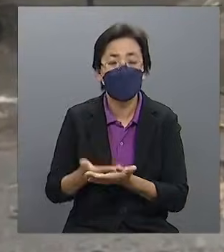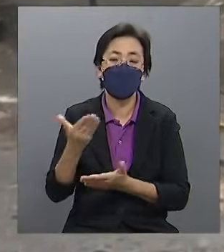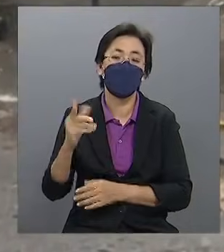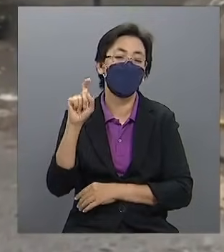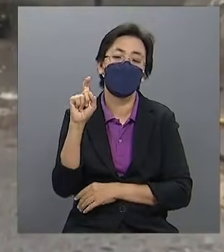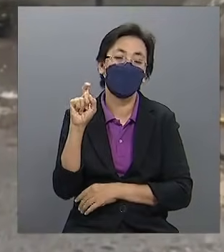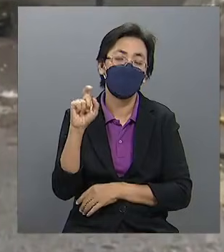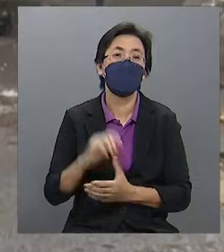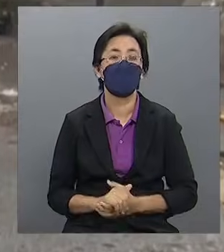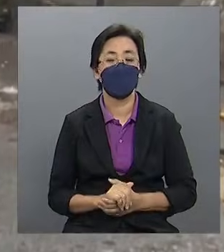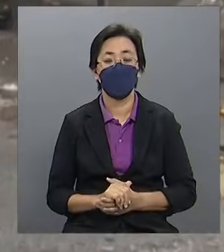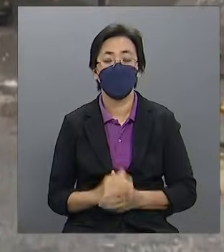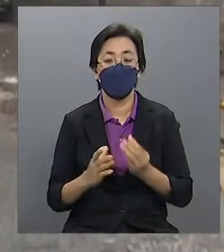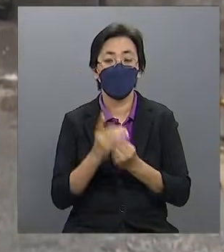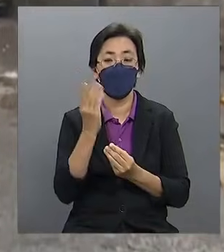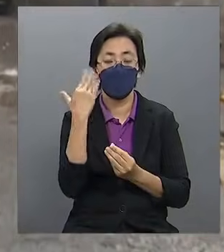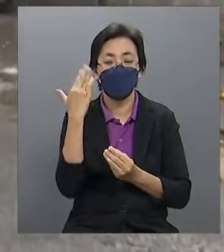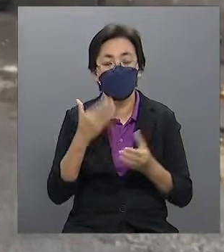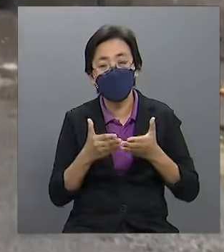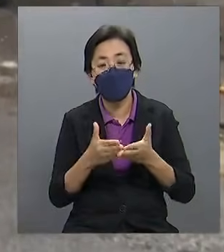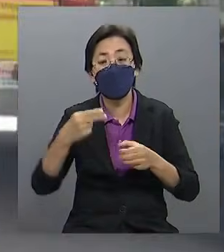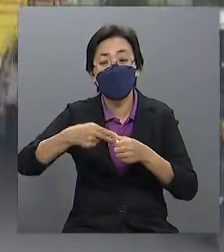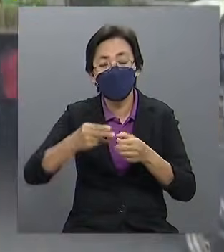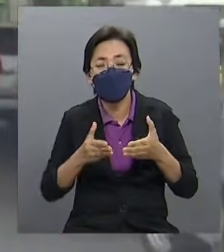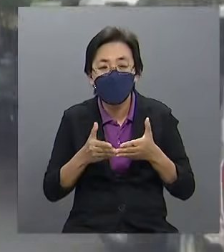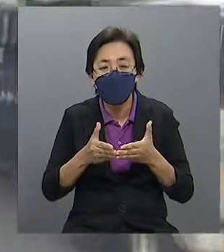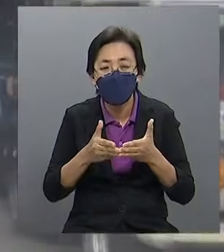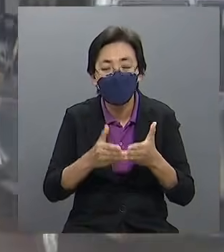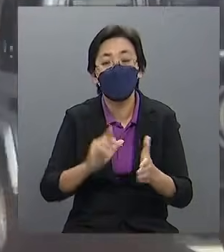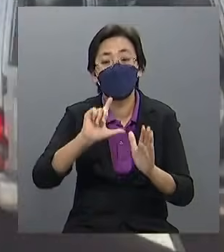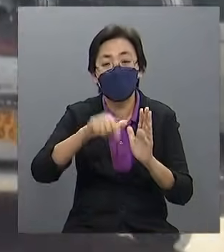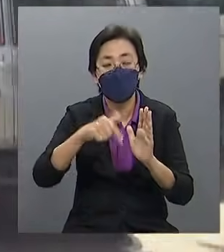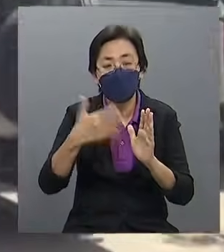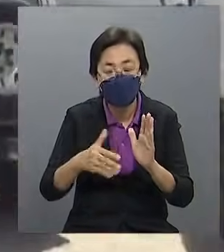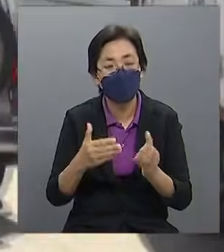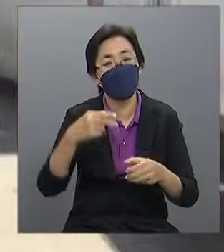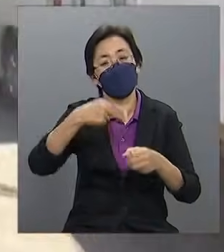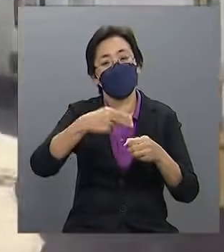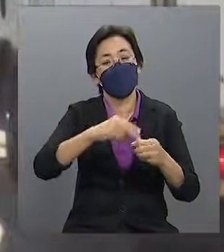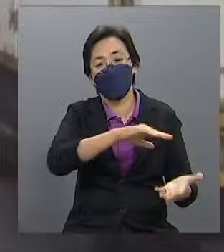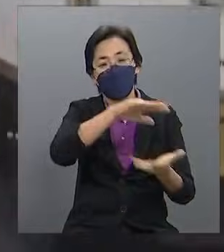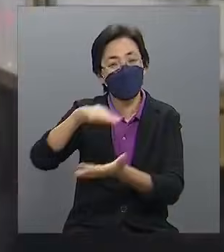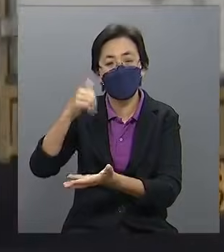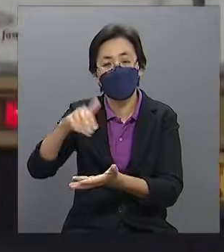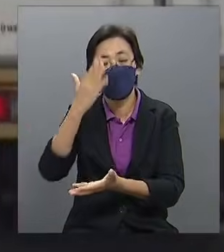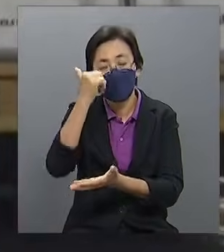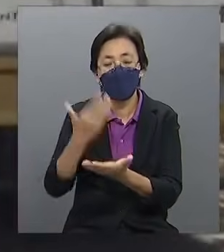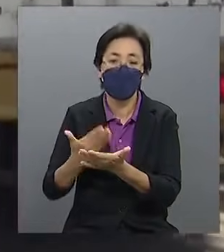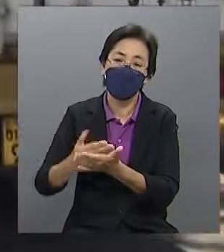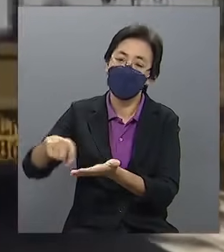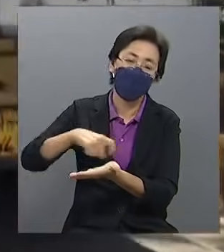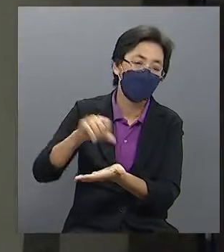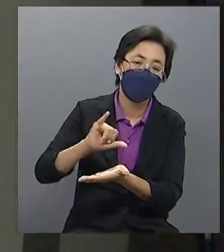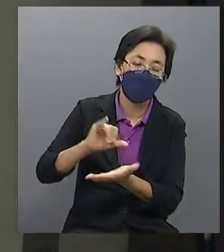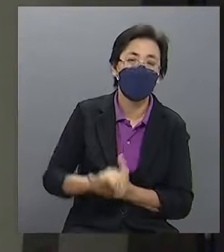าห์ที่แล้วมีรายงานว่าเรือบรรทุกน้ำมันเทียบท่าในศรีลังกาแตกขนถ่ายน้ำมันลงมาให้ไม่ได้เพราะว่ายังไม่ได้จ่ายเงินทั้งที่ประเ